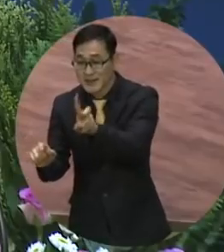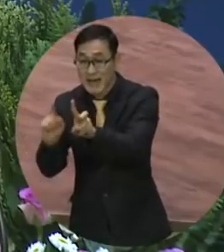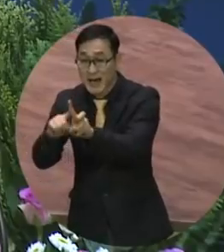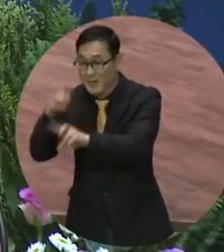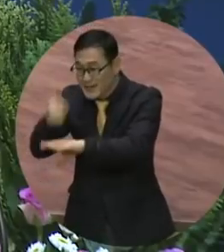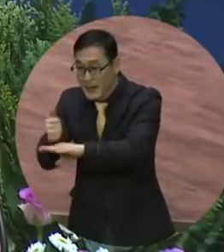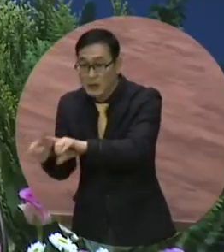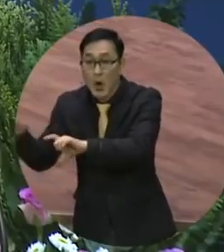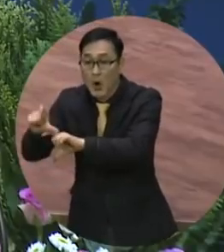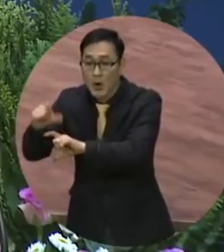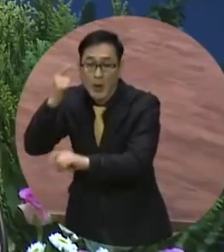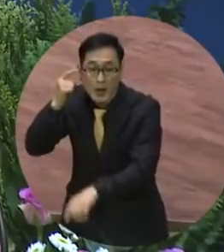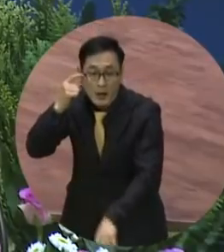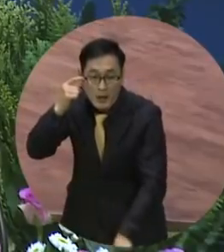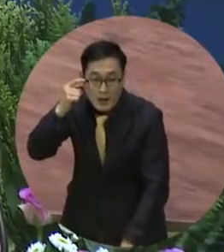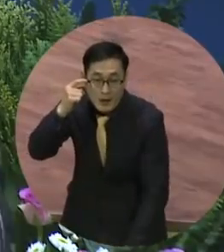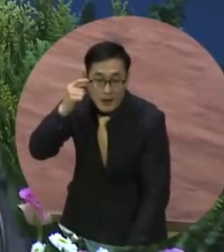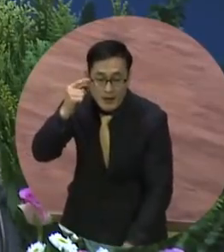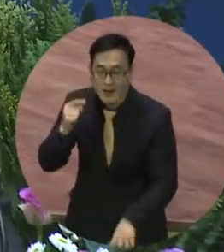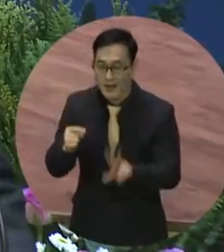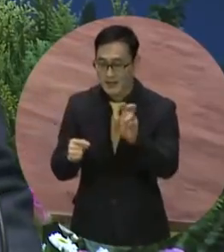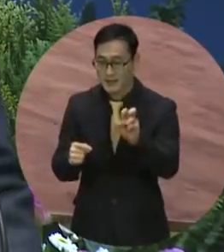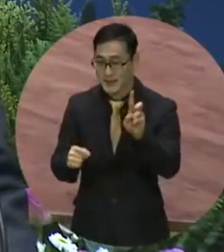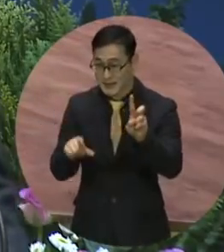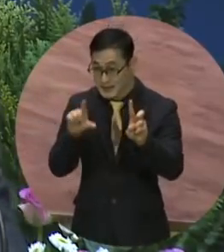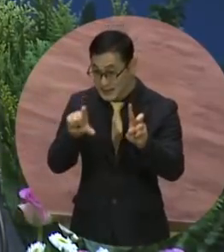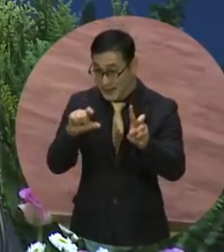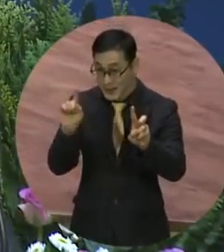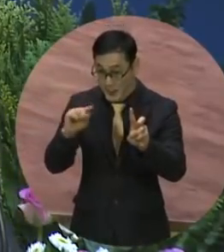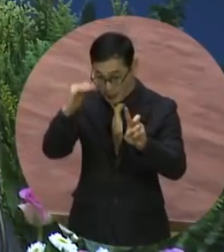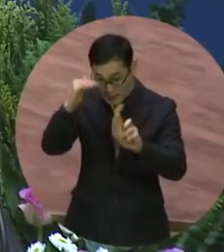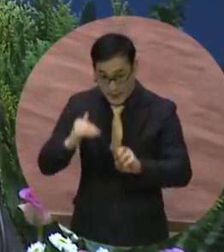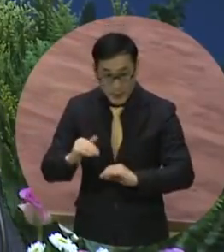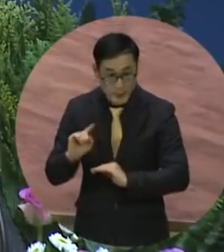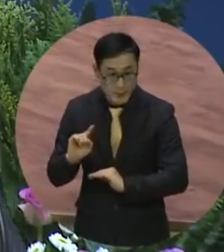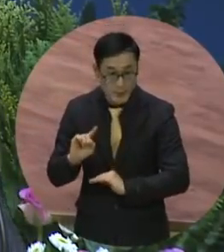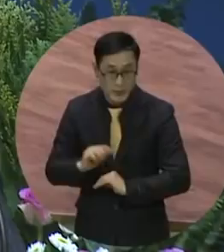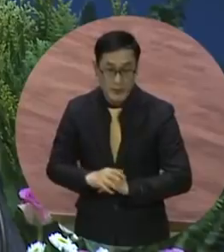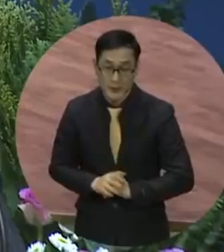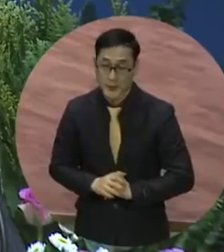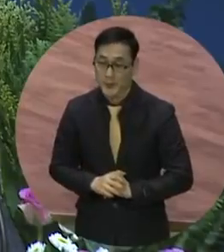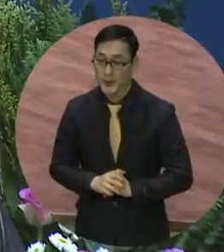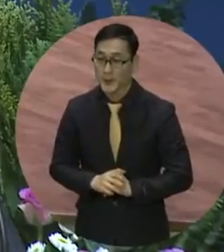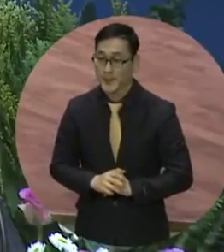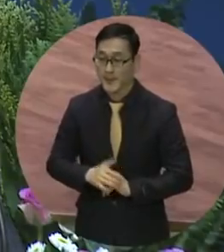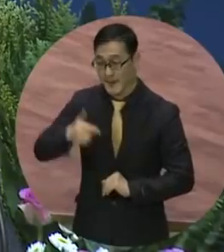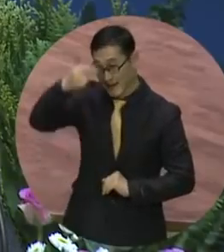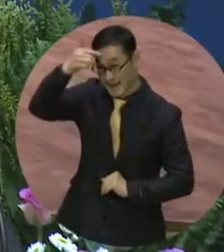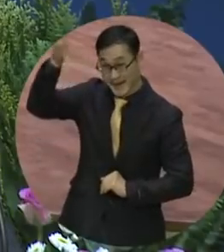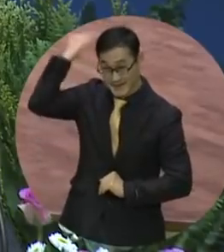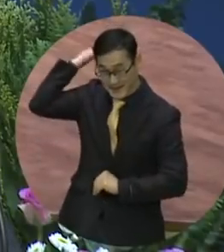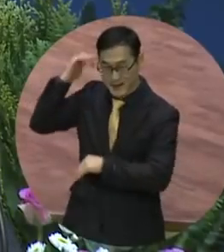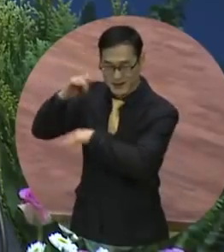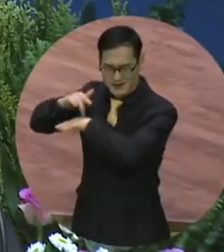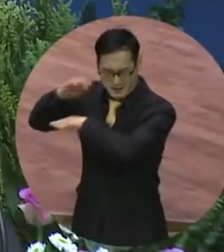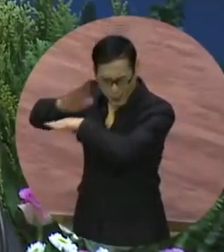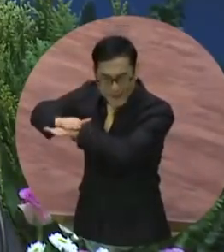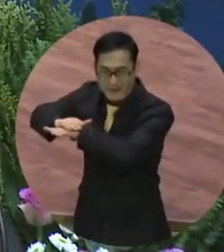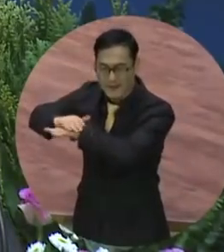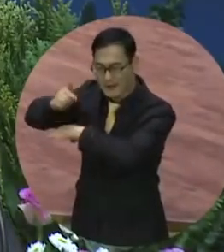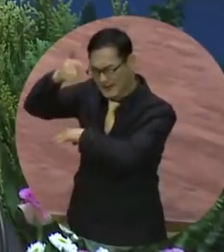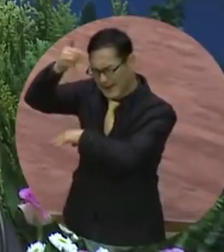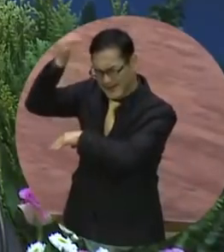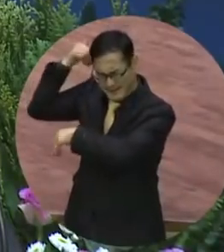기록했을까? 21장. 이 내용은요. 이 과거의 틀,